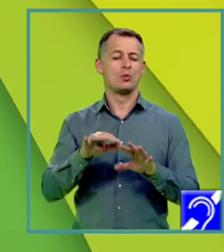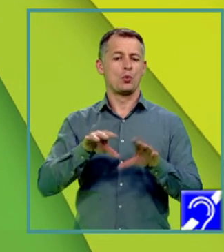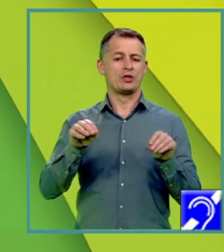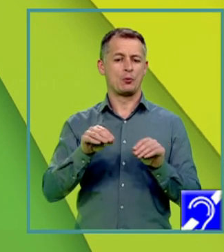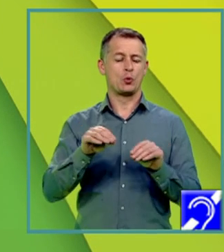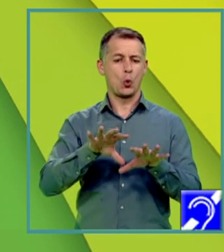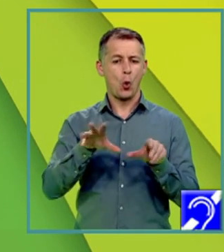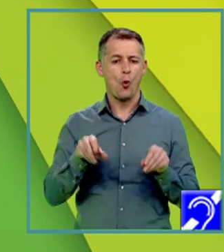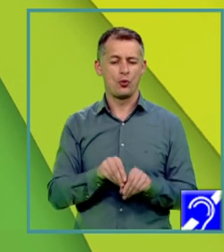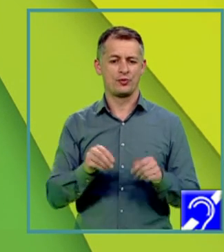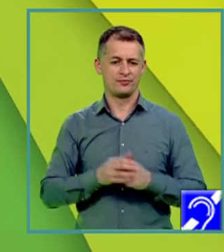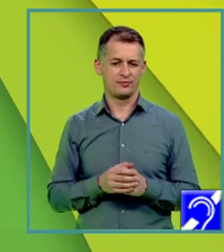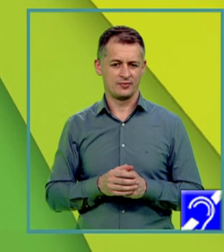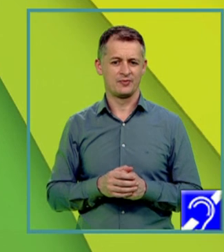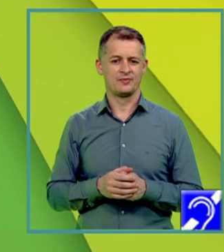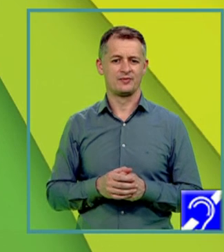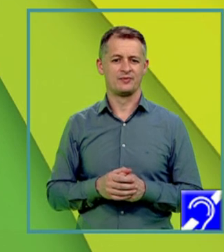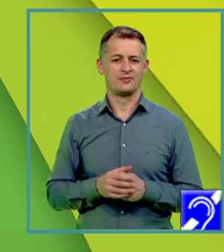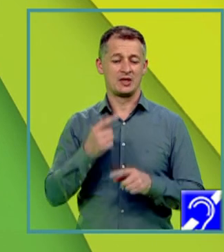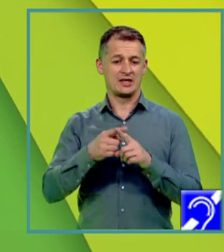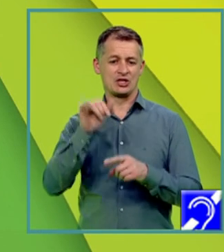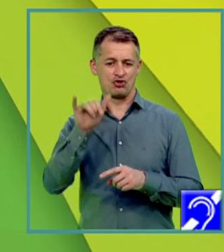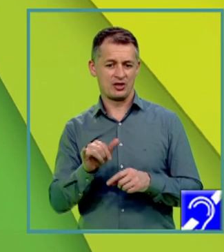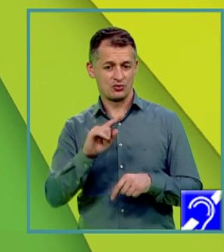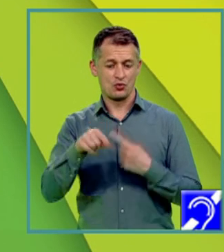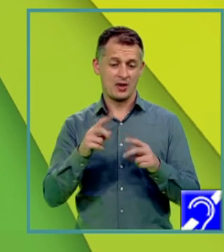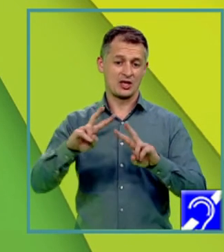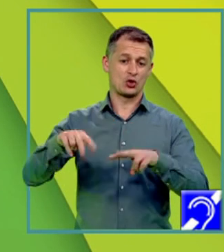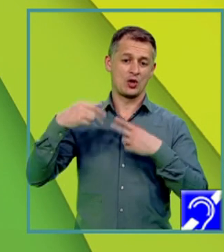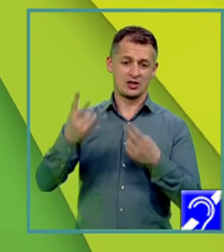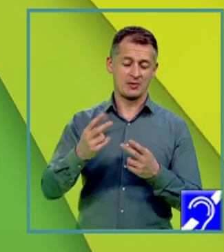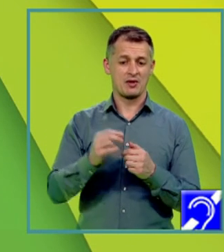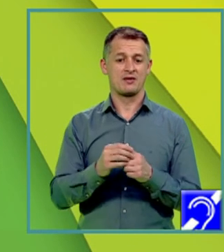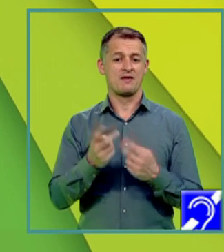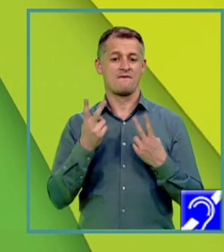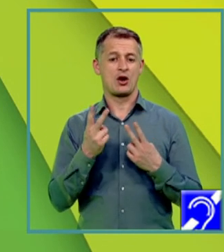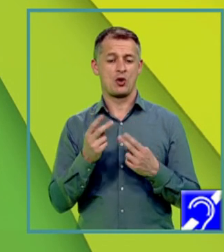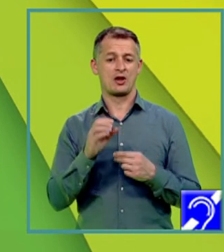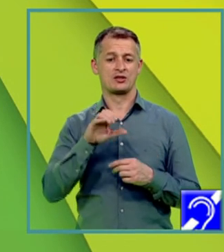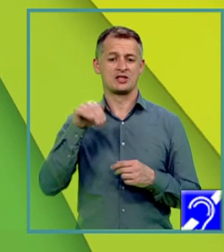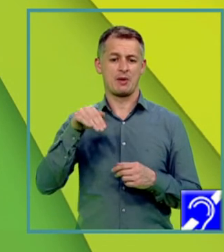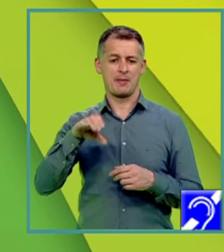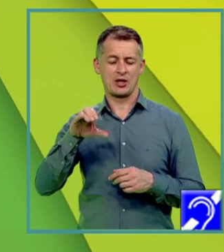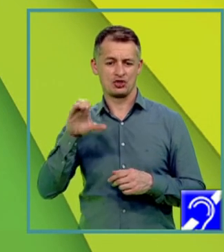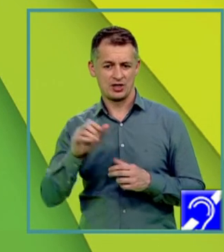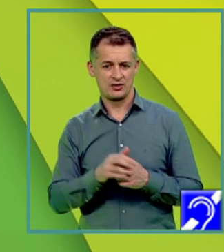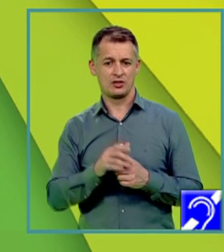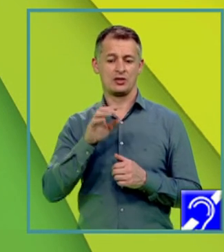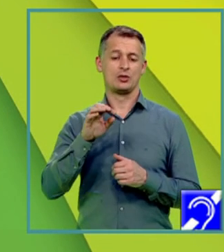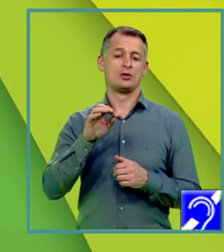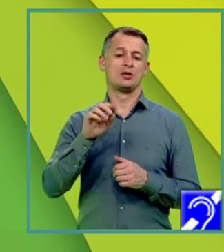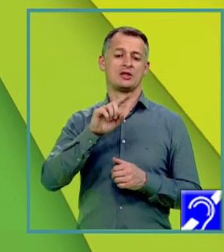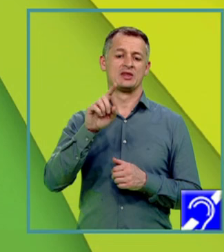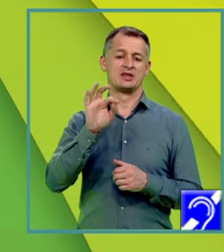șir cu apel de funcție si mam ce și apoi să întoarcem valoarea returnată de apelul funcției cmmmc cu